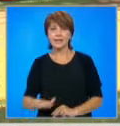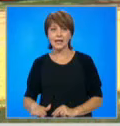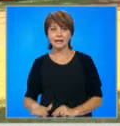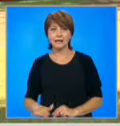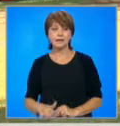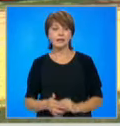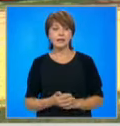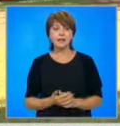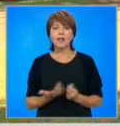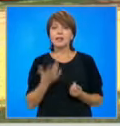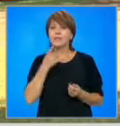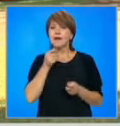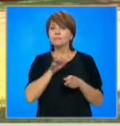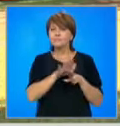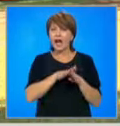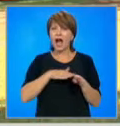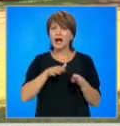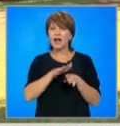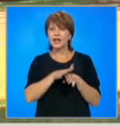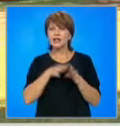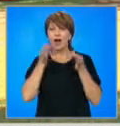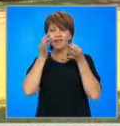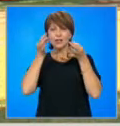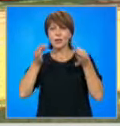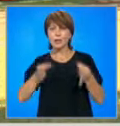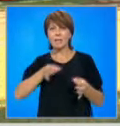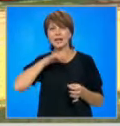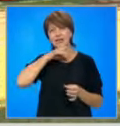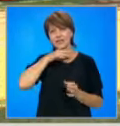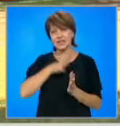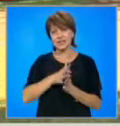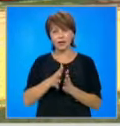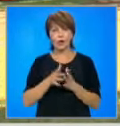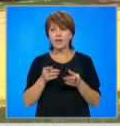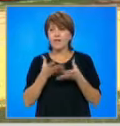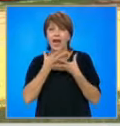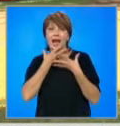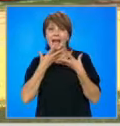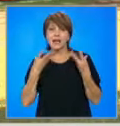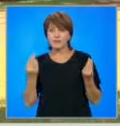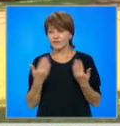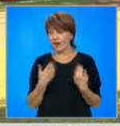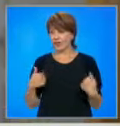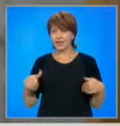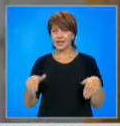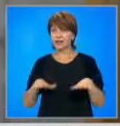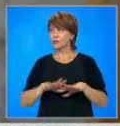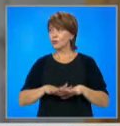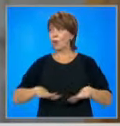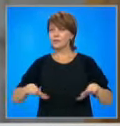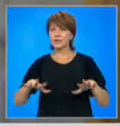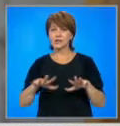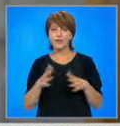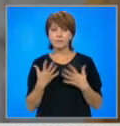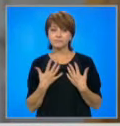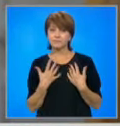на емпатия, на грижа, на внимание към възрастните. Нещо, което липсва на нашето общество конкретно. Най-много ги